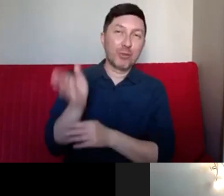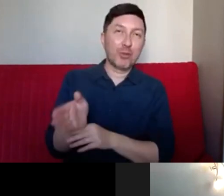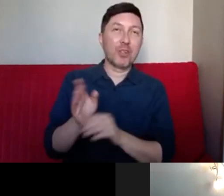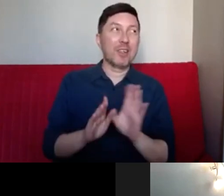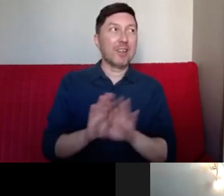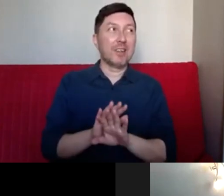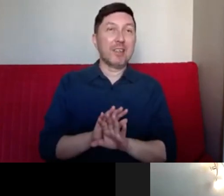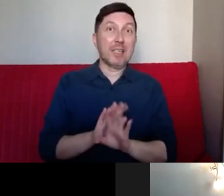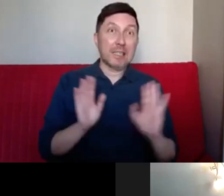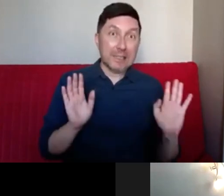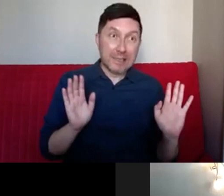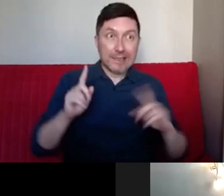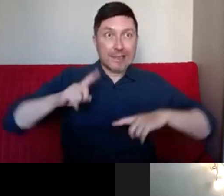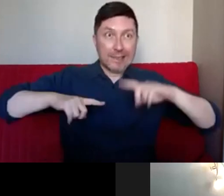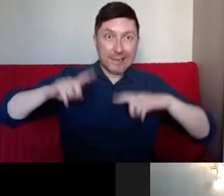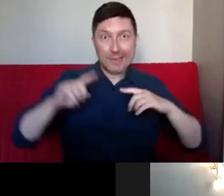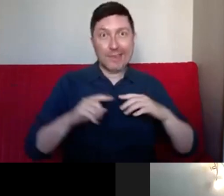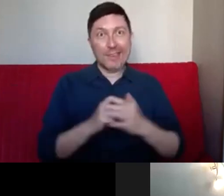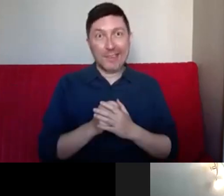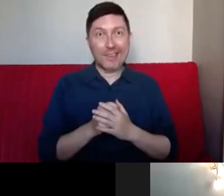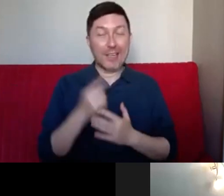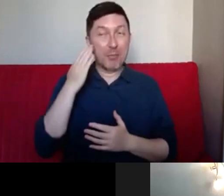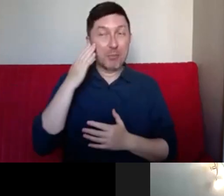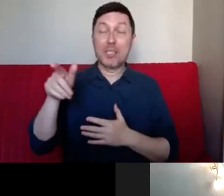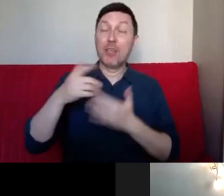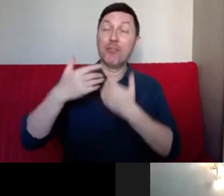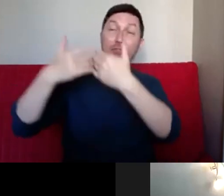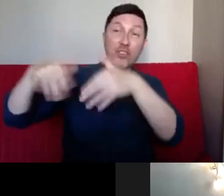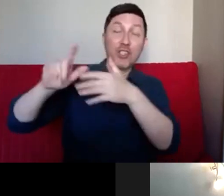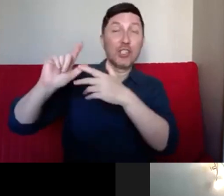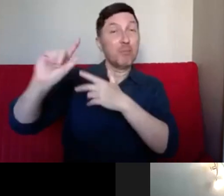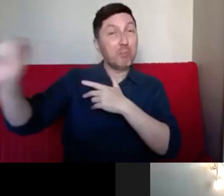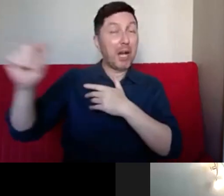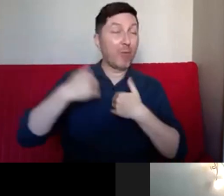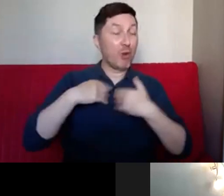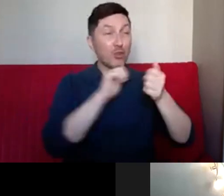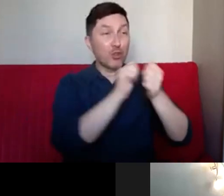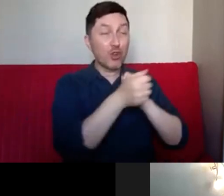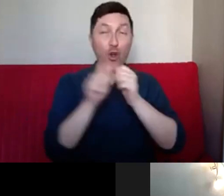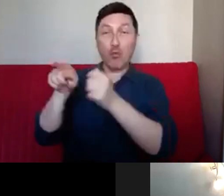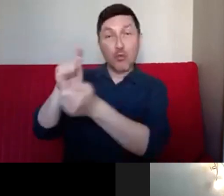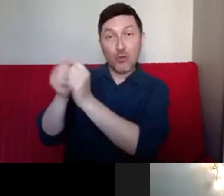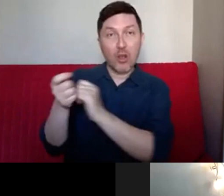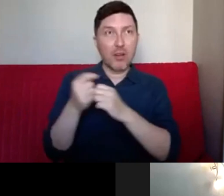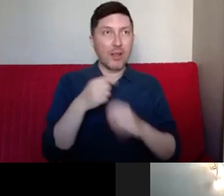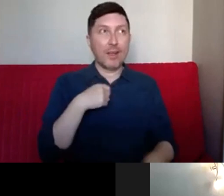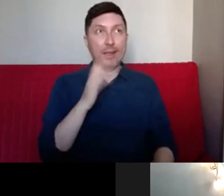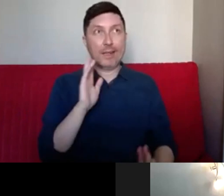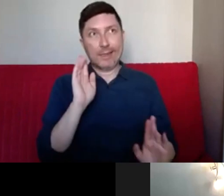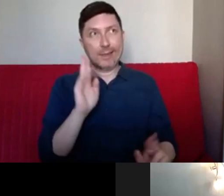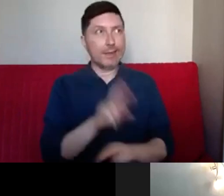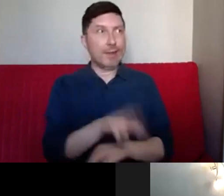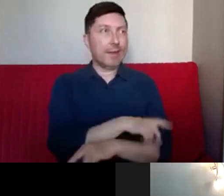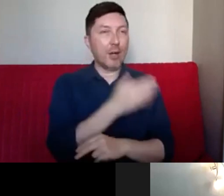lui, les prochains ont intérêt d'être très, très, très bons pour être à son niveau. Voilà, mais pour l'instant, voilà, c'est des choses. Des choses